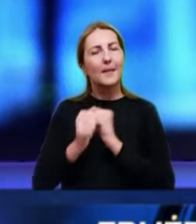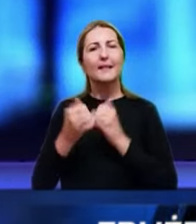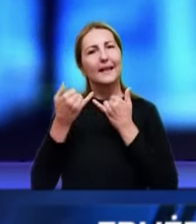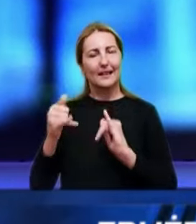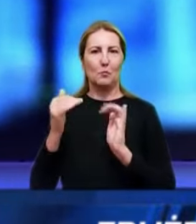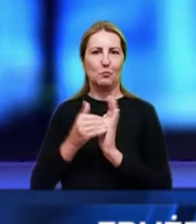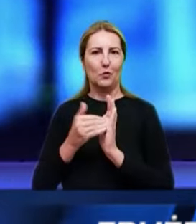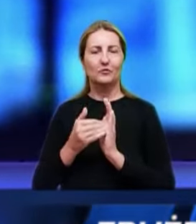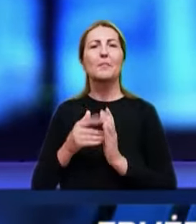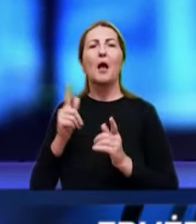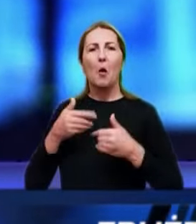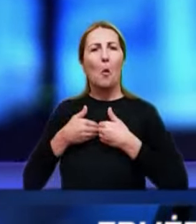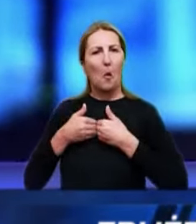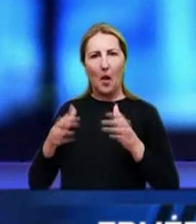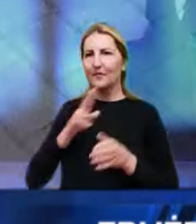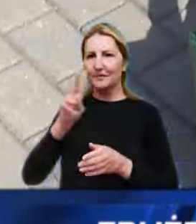otwarte.